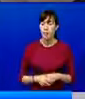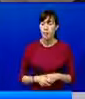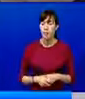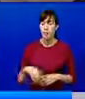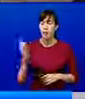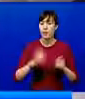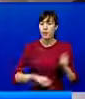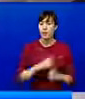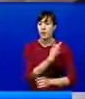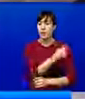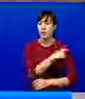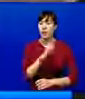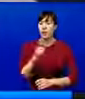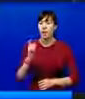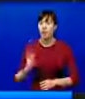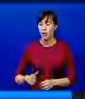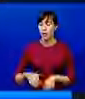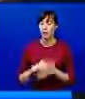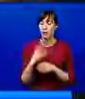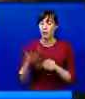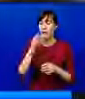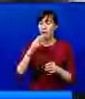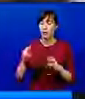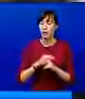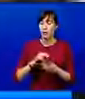дәрігерлерге туберкулезді жаңа дәрімен емдеу тәсілдері